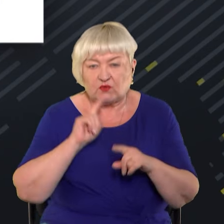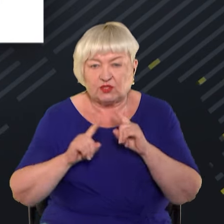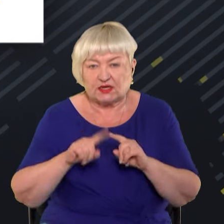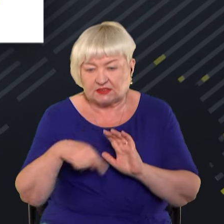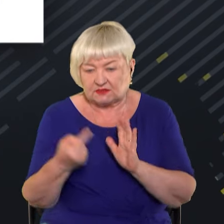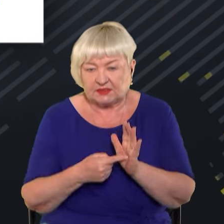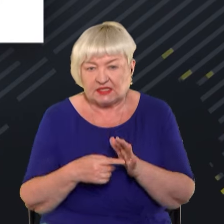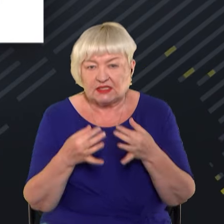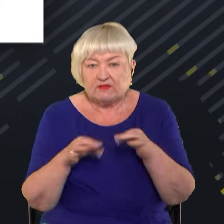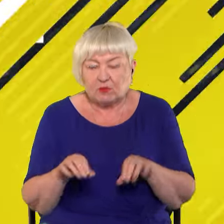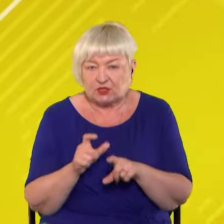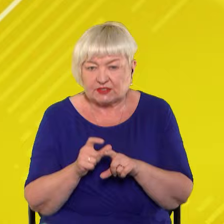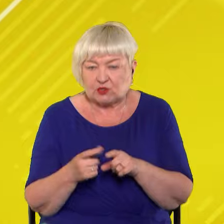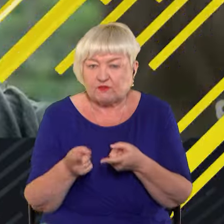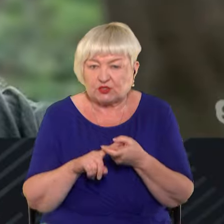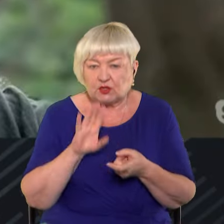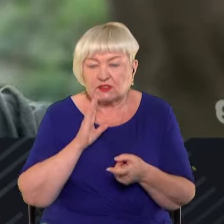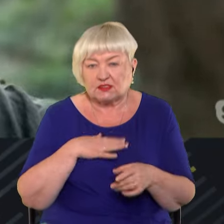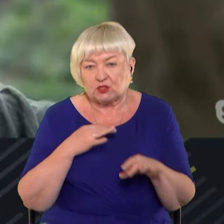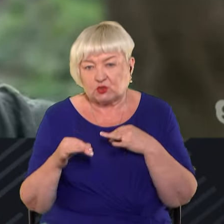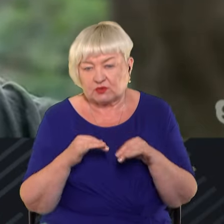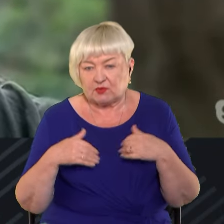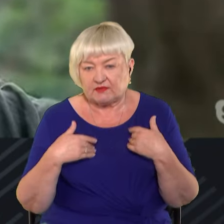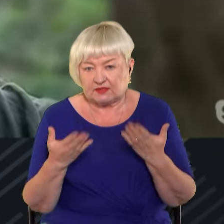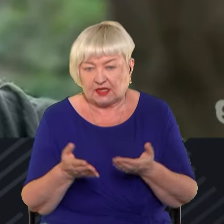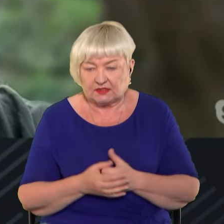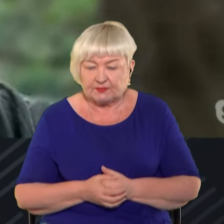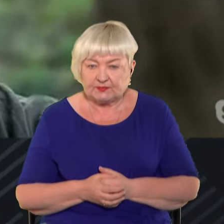слова, доєднується до нашої розмови. Пане Ярославе, вітання вам.